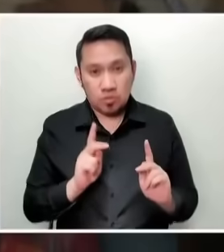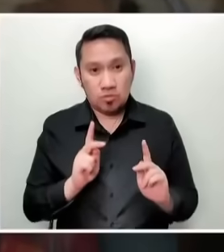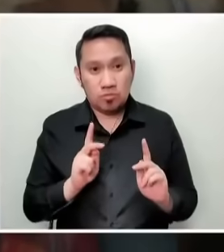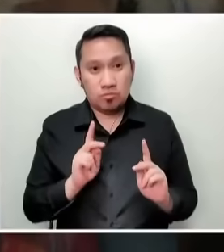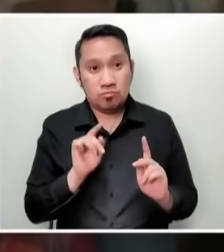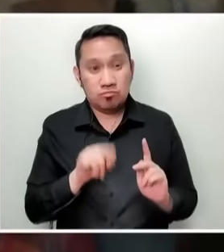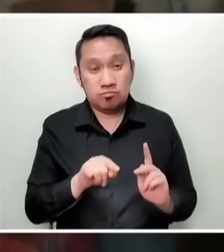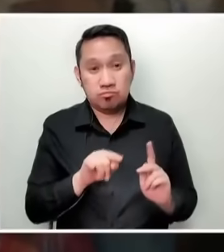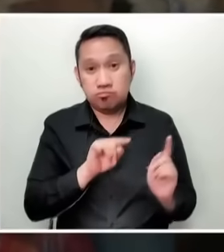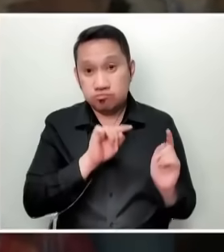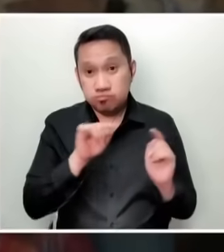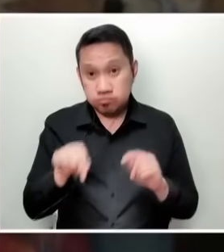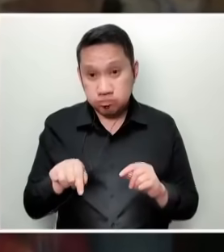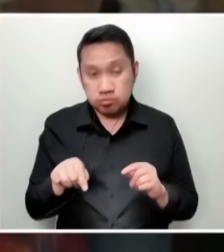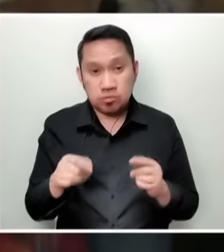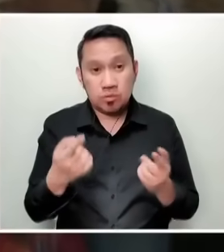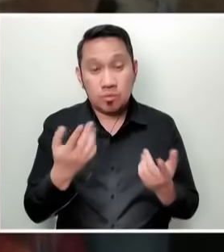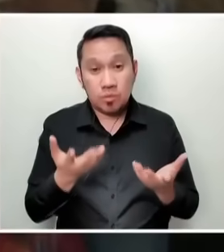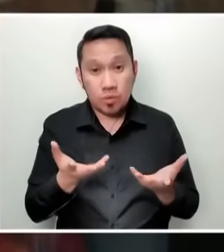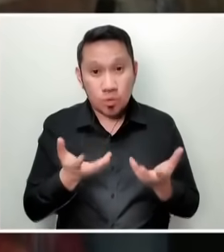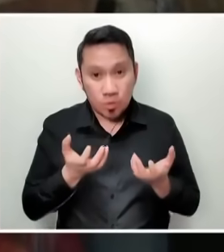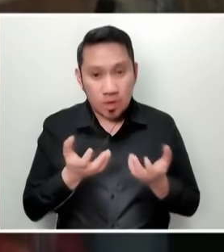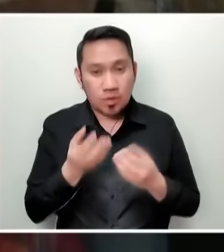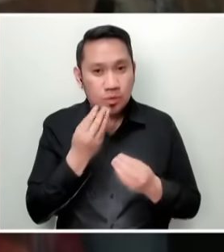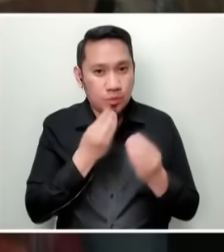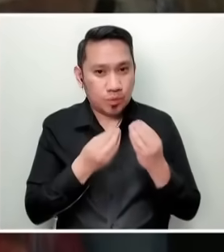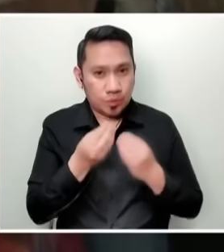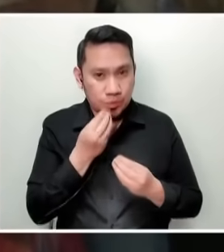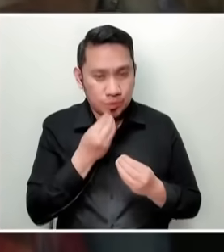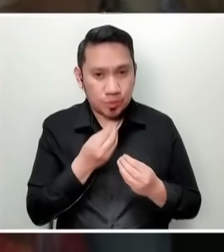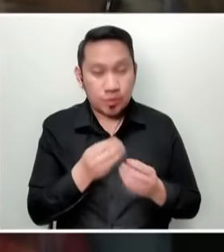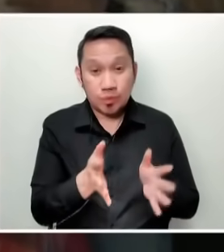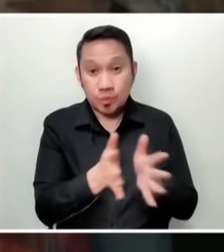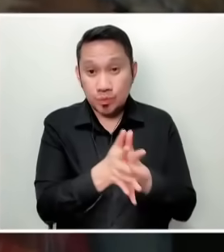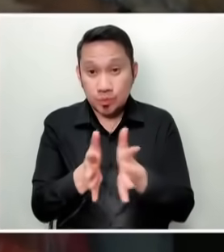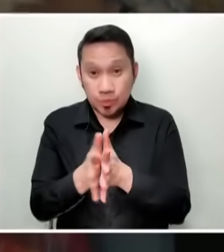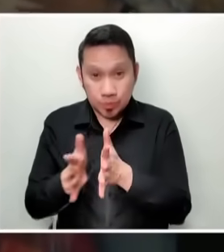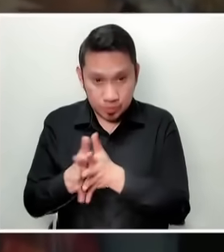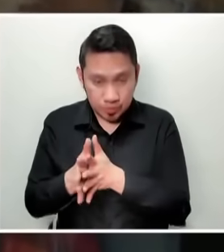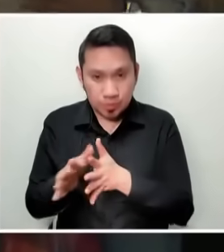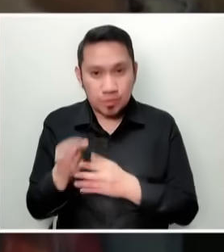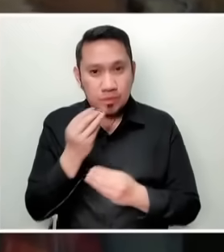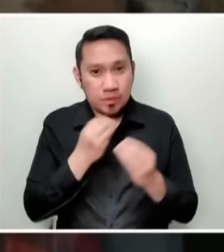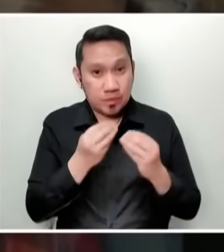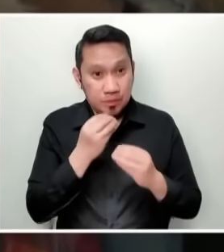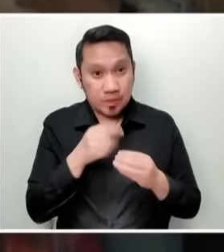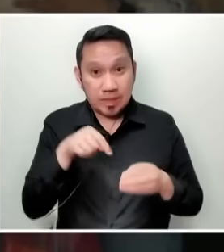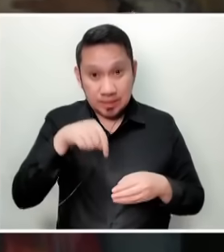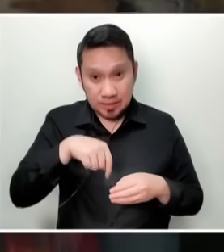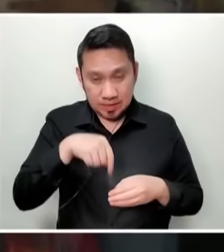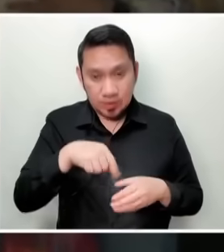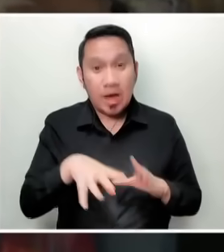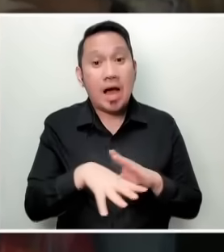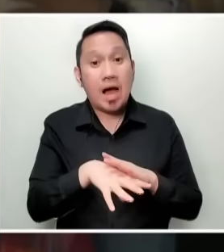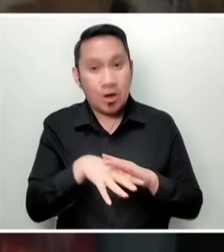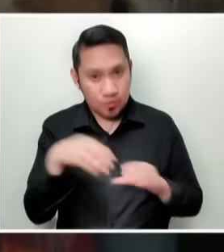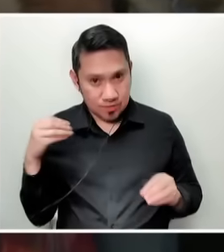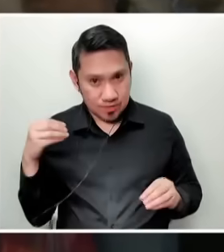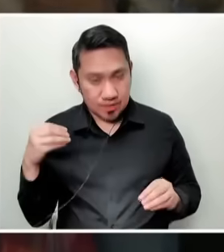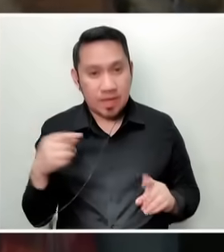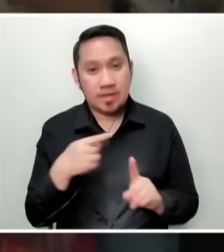naman sa mga gustong kumain sa mga vendors ng mga pagkain dito sa labas na po